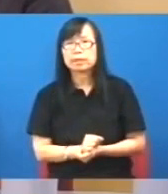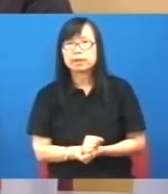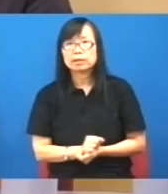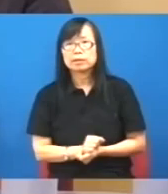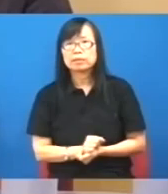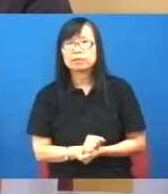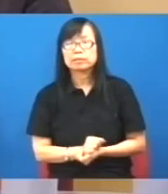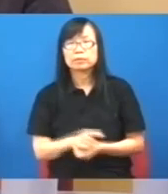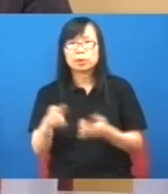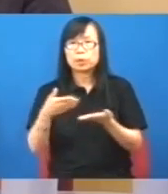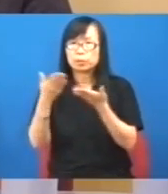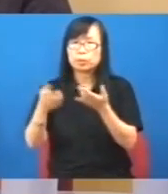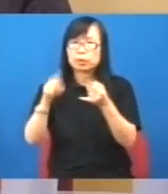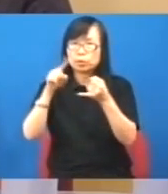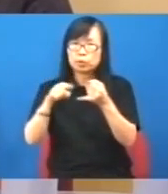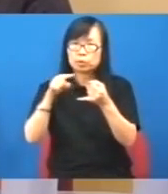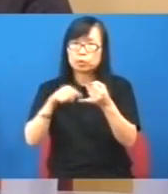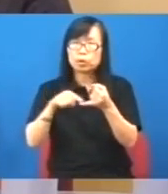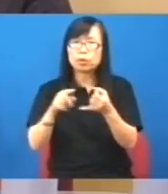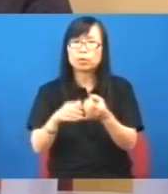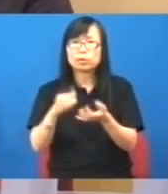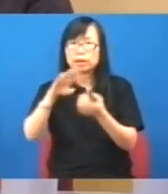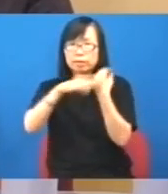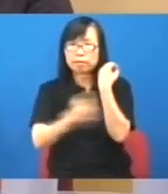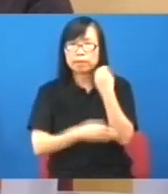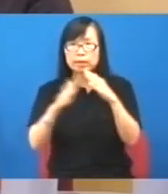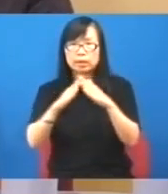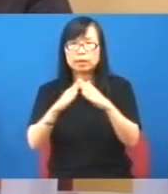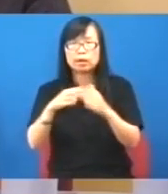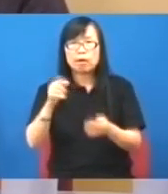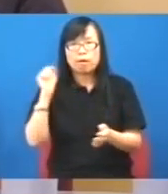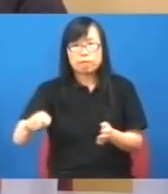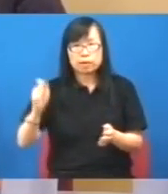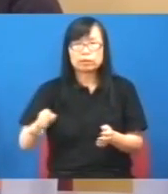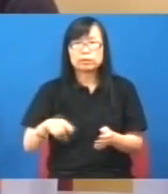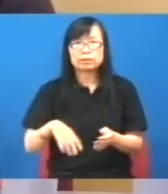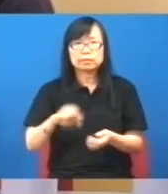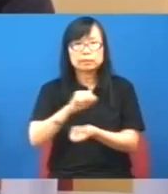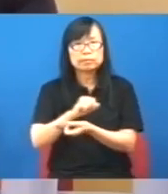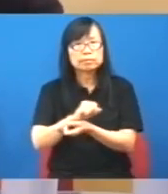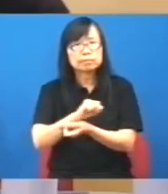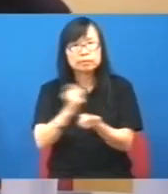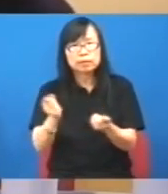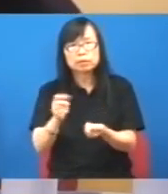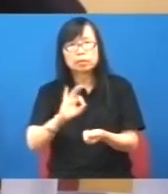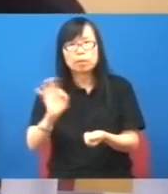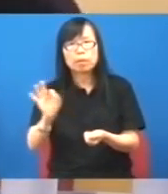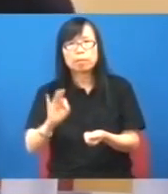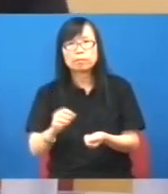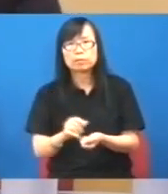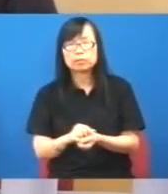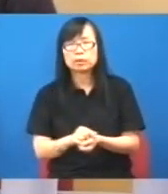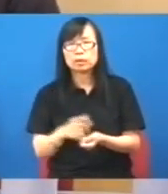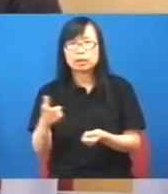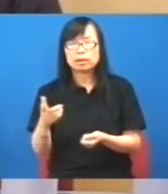即係去到呢個終審庭。啲法官都覺得係冇辦法解決，就好似嗰、那個最近嗰、那個一單